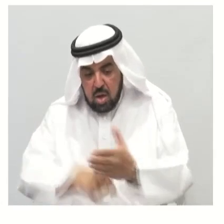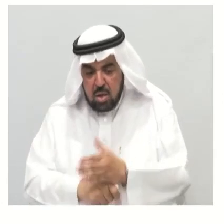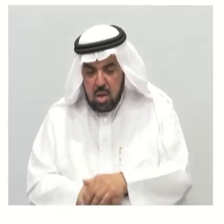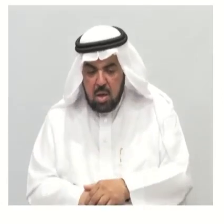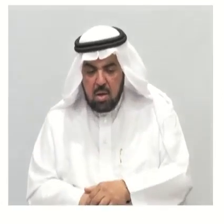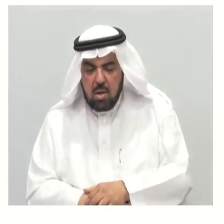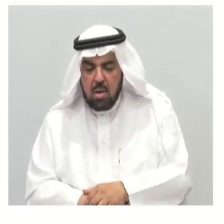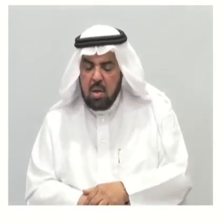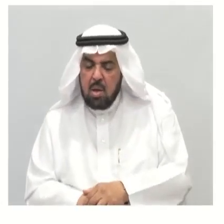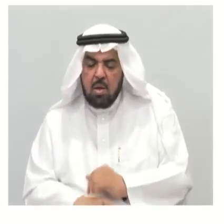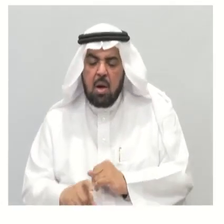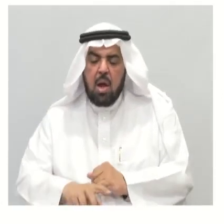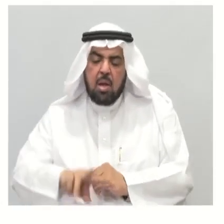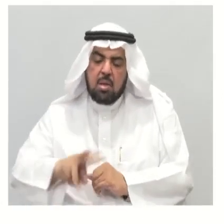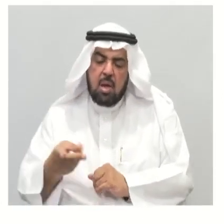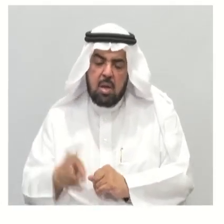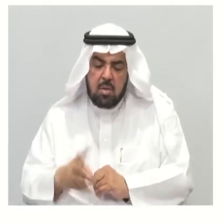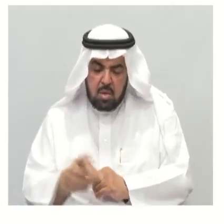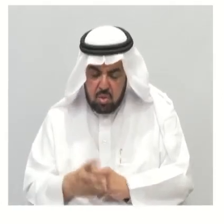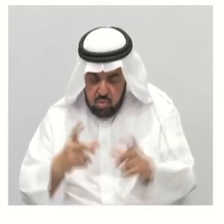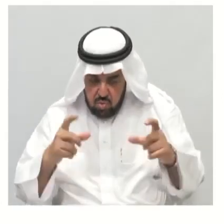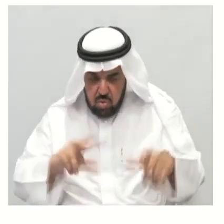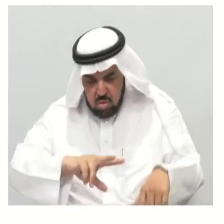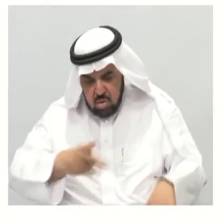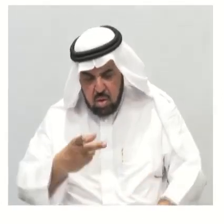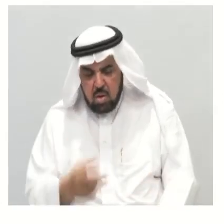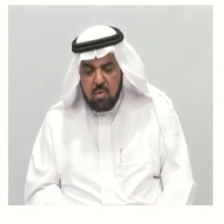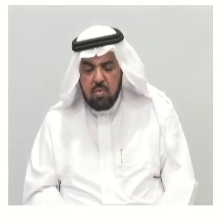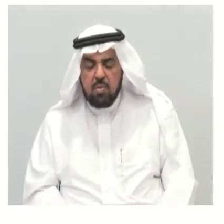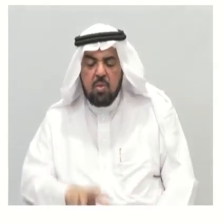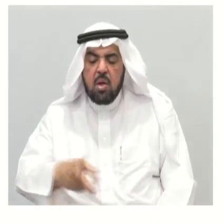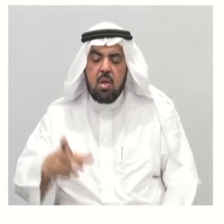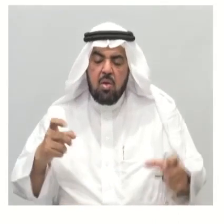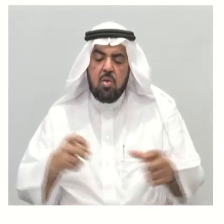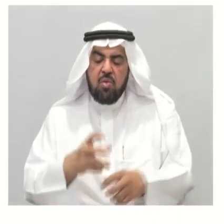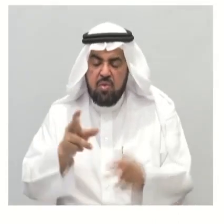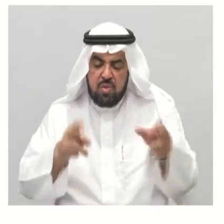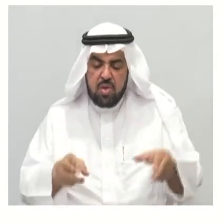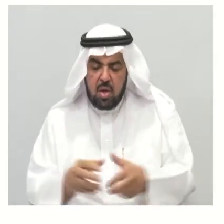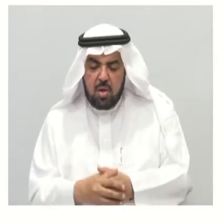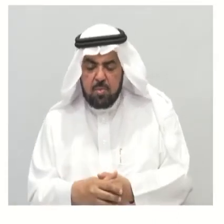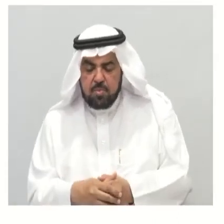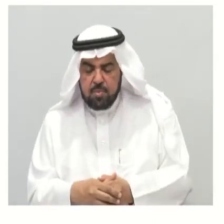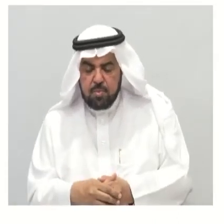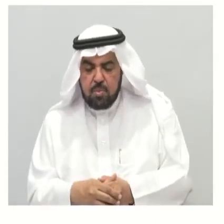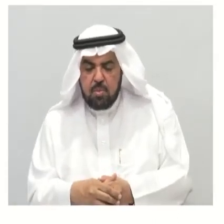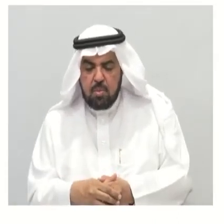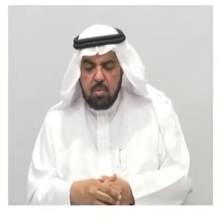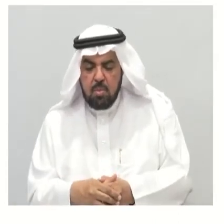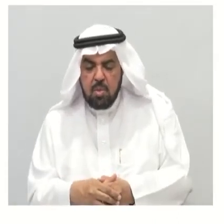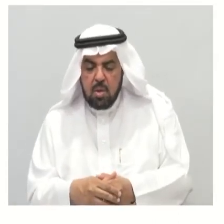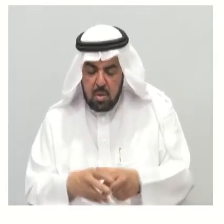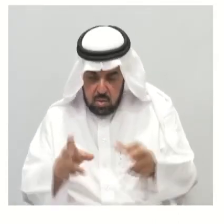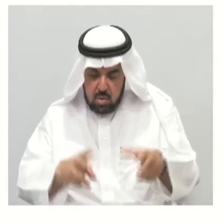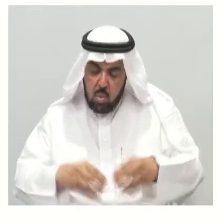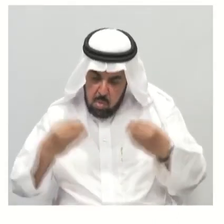تشابه؟ بالتأكيد لا، انظر إلى الصورة إنها تختلف. إذن تختلف في شكلها، هل فقط شكلها؟